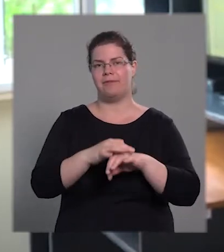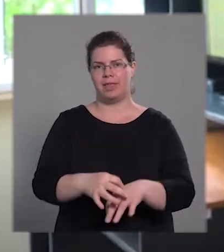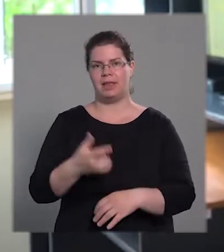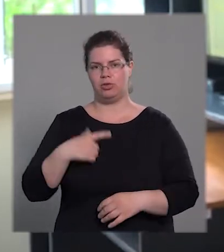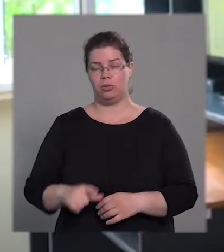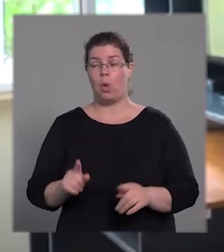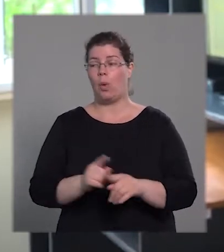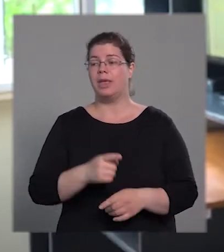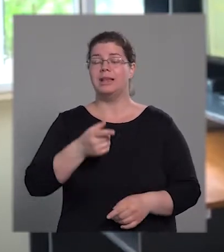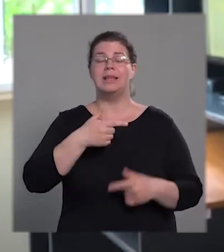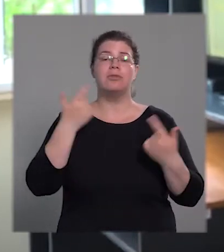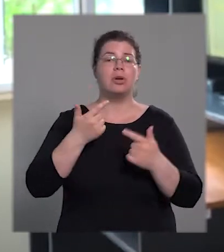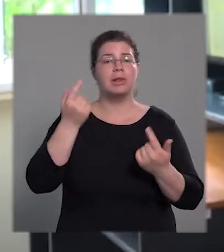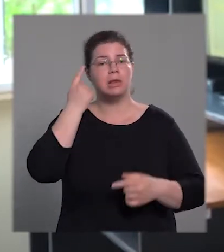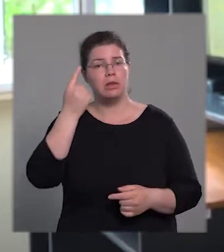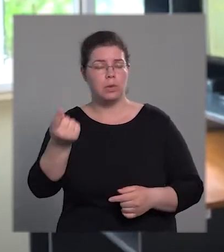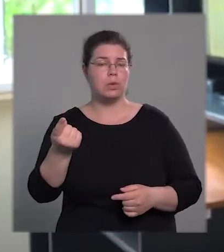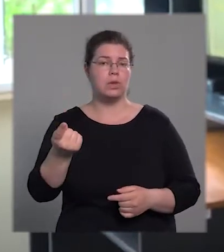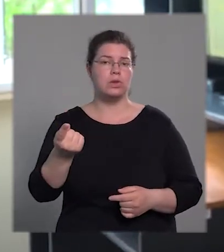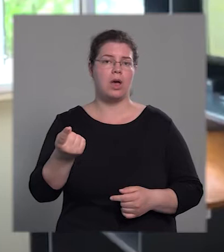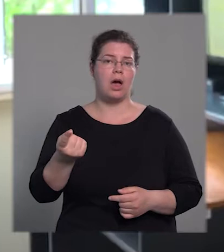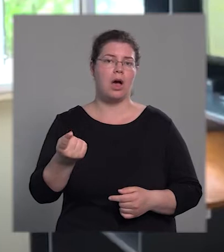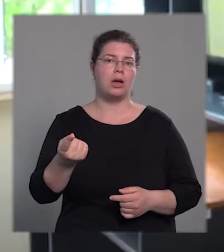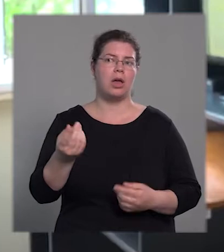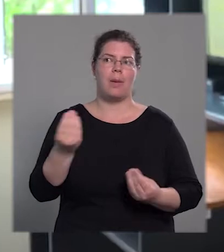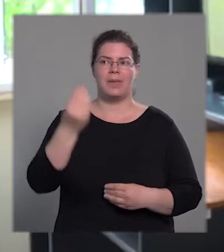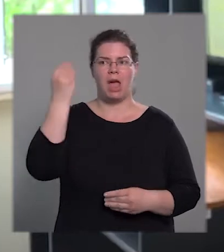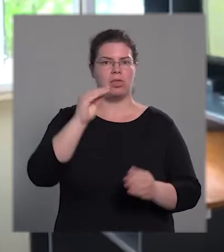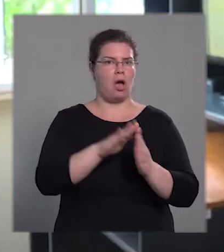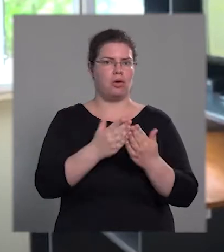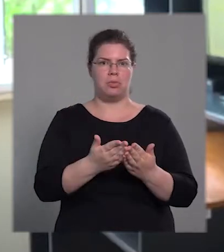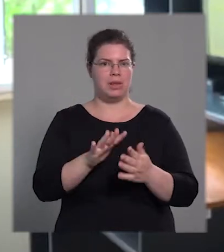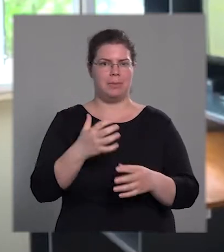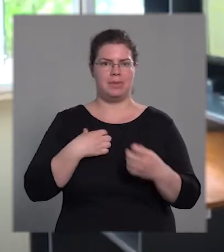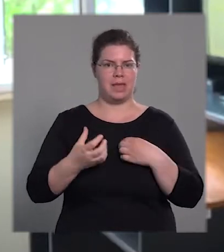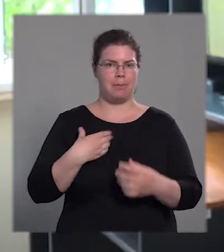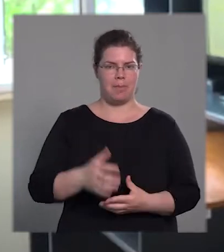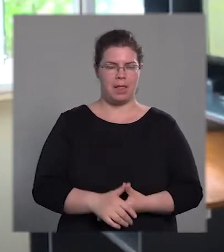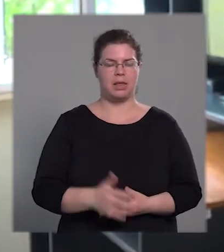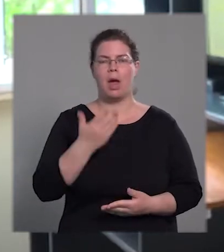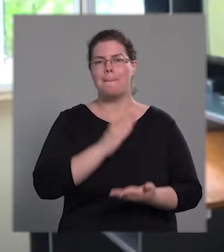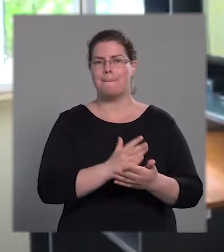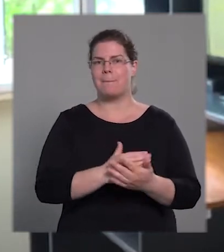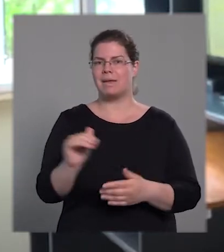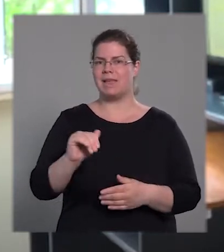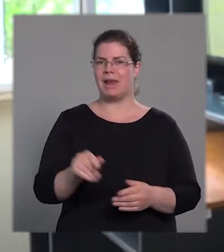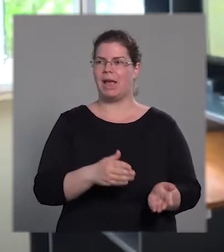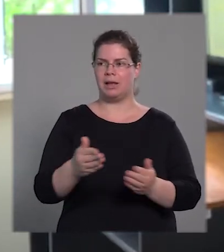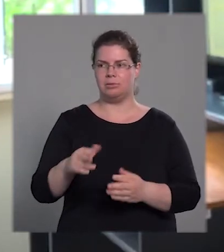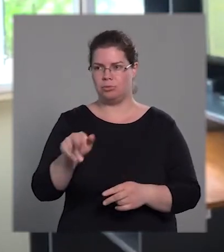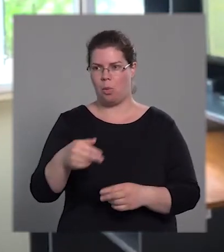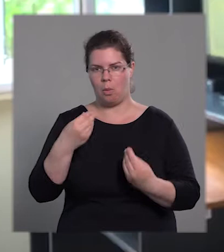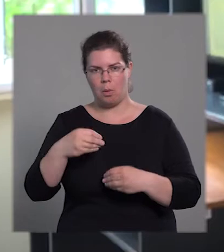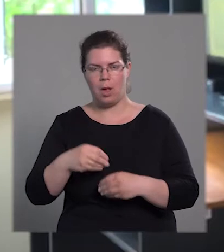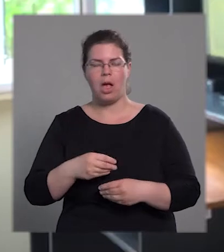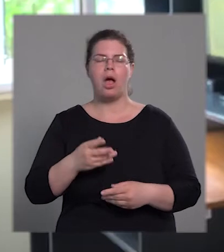hogy olyan információkat tudhattak meg, amik a tankönyvben nem szerepelnek. Ha már a gyerekekre kitértünk, akkor térjünk ki